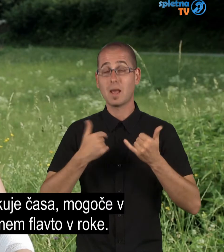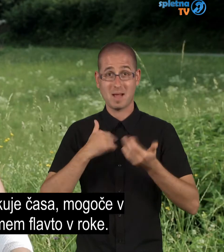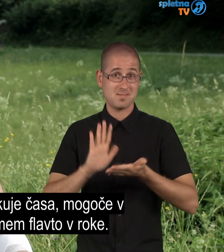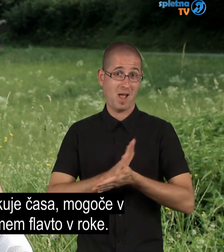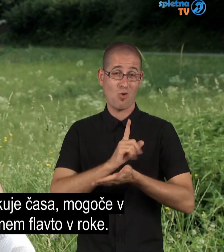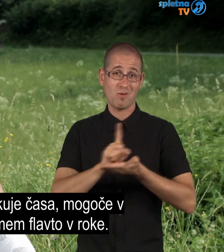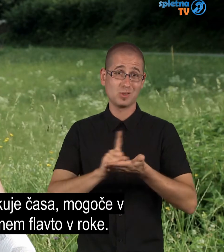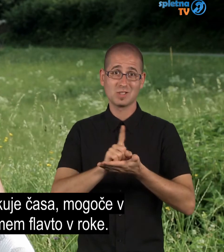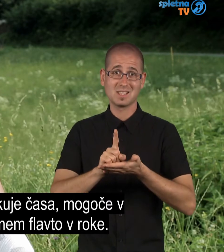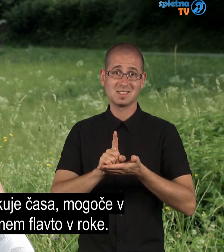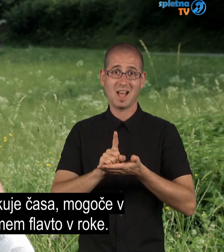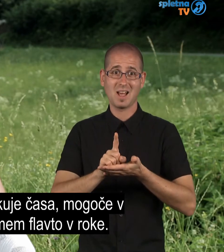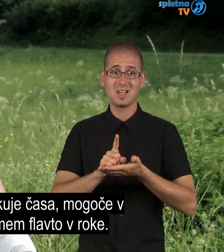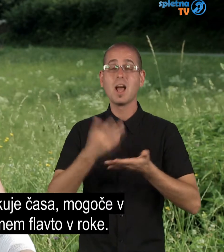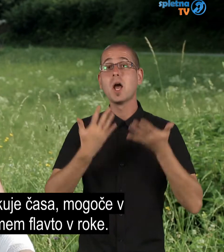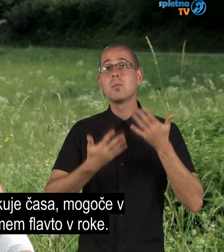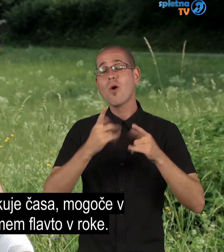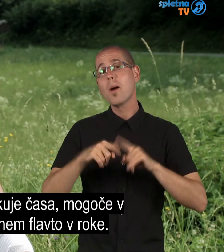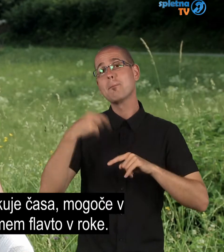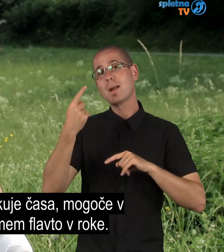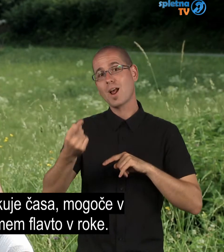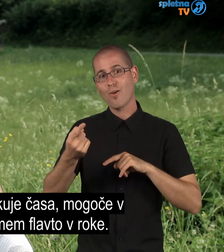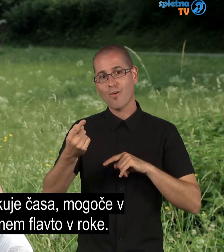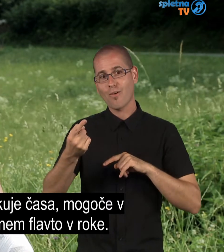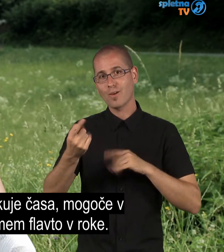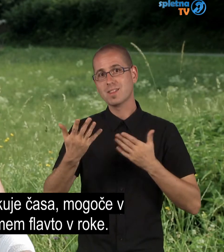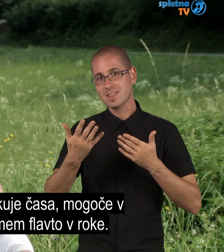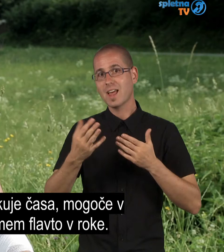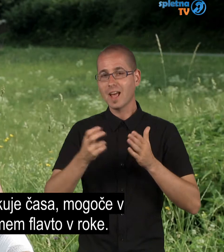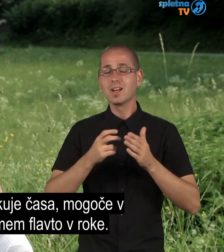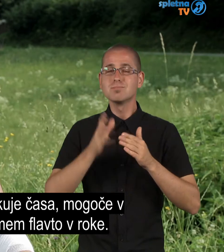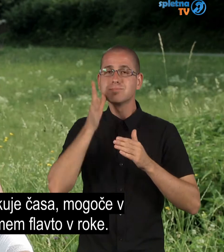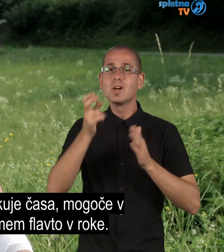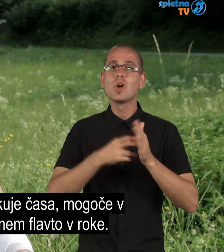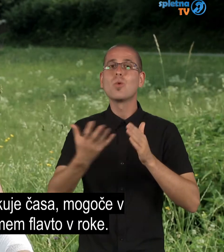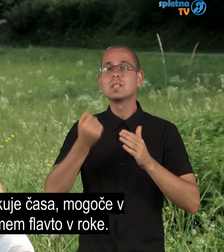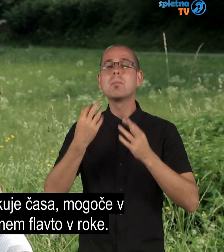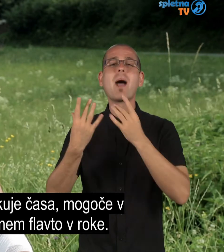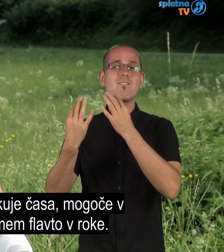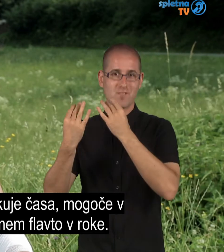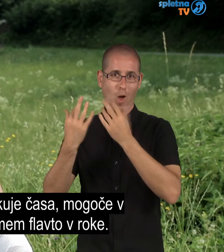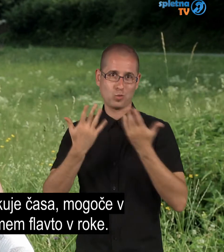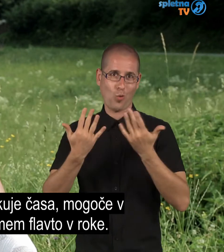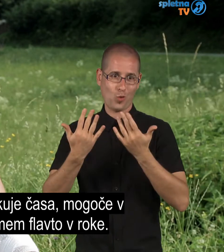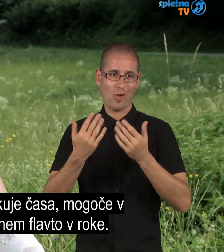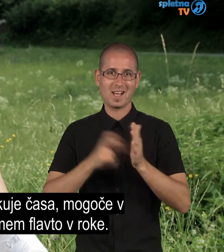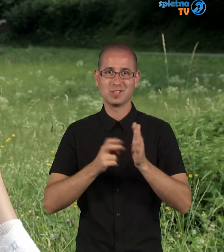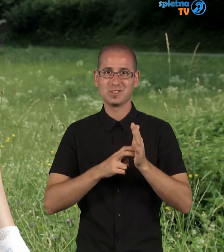Sedaj mi manjkuje časa, mogoče v prihodnje, če vzamem flavto v roke.